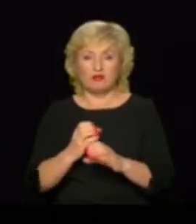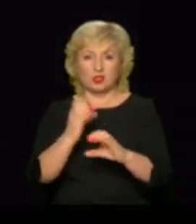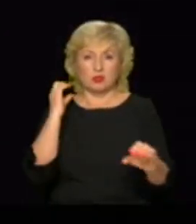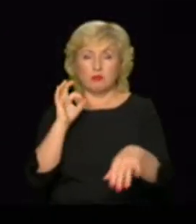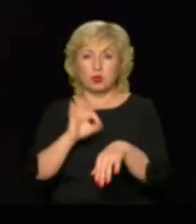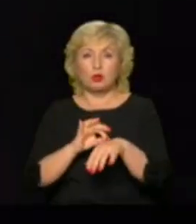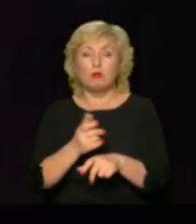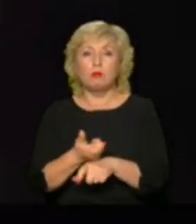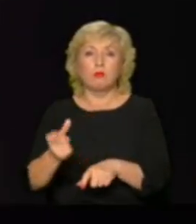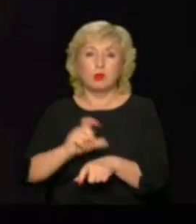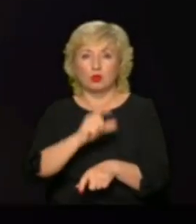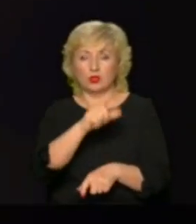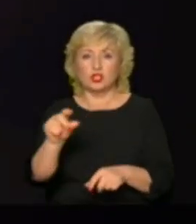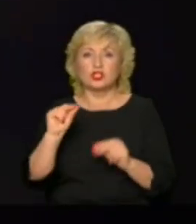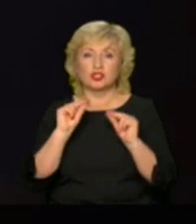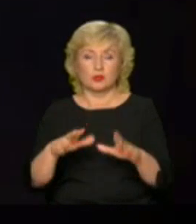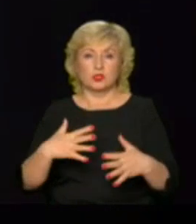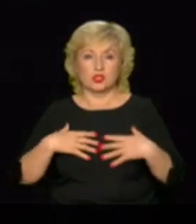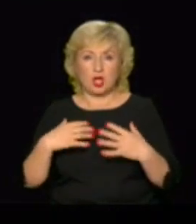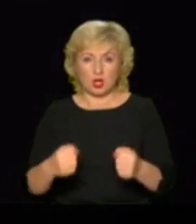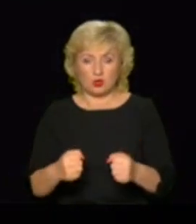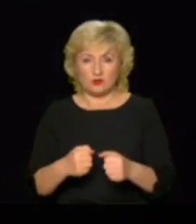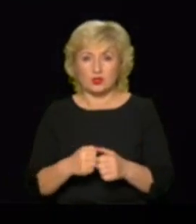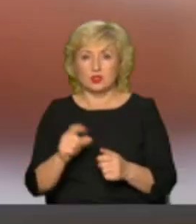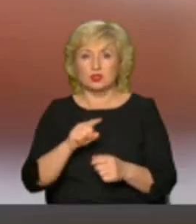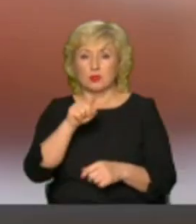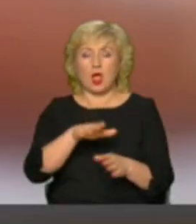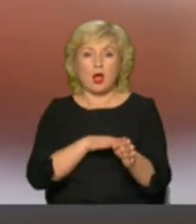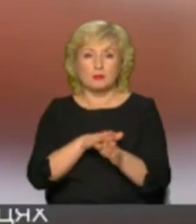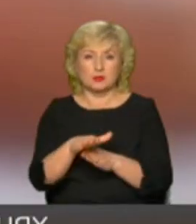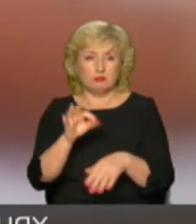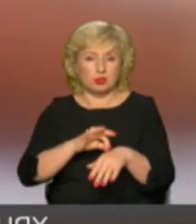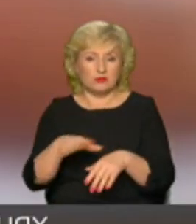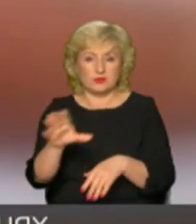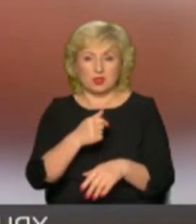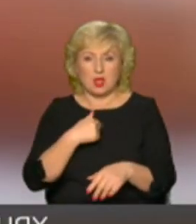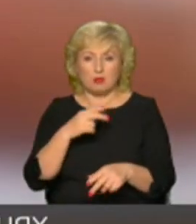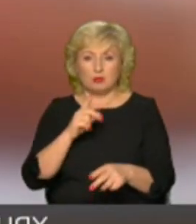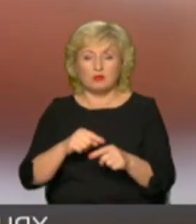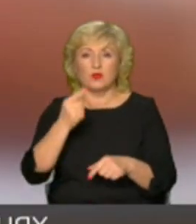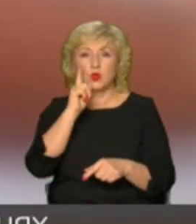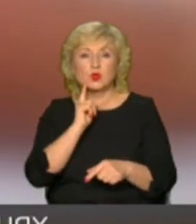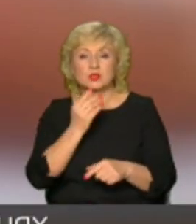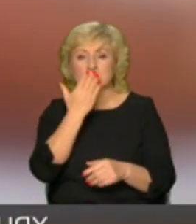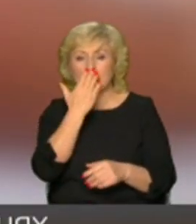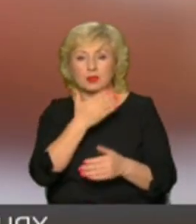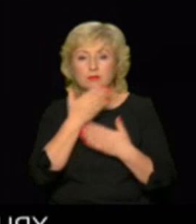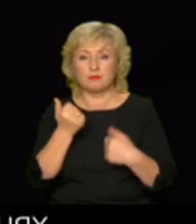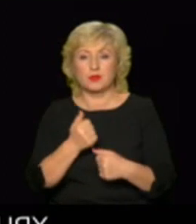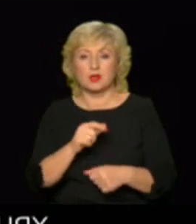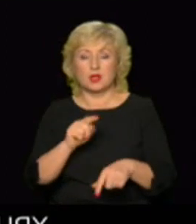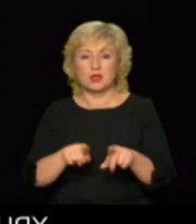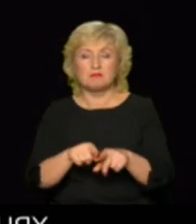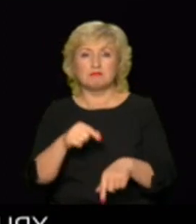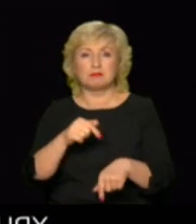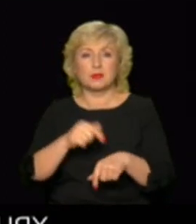значительно більше, чем здоровых. Я бы сказал, что больны абсолютно все. Лично я потерял вкус и запах. Такие же симптомы можно обнаружить у